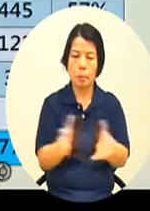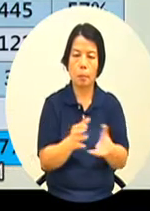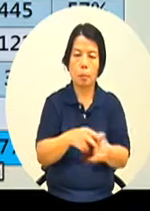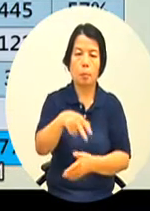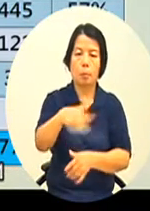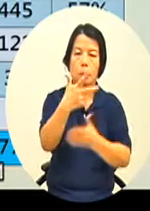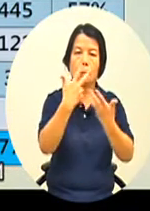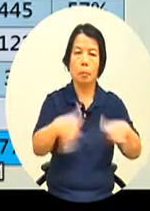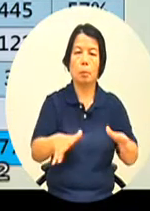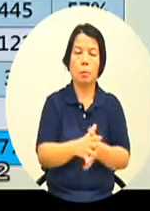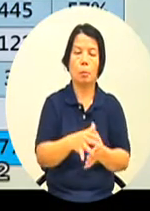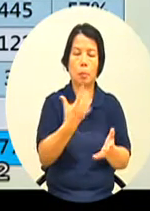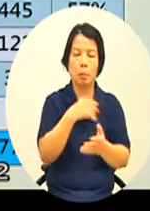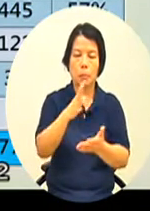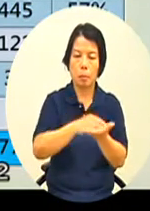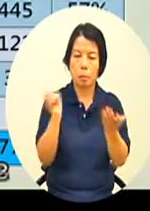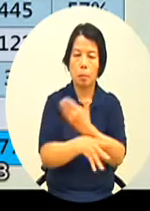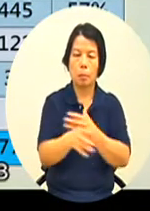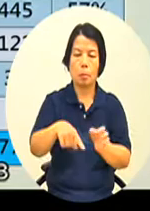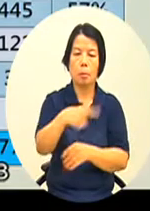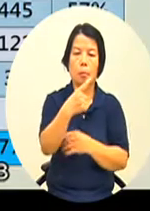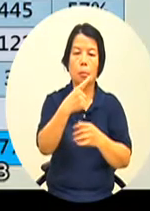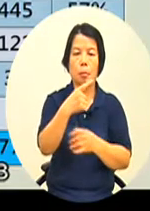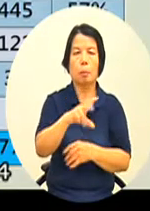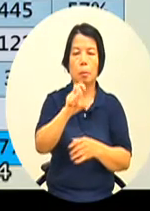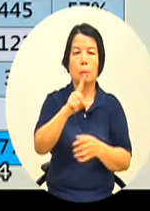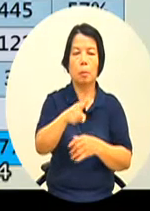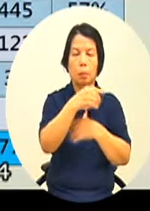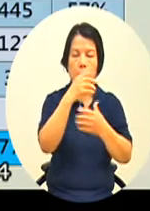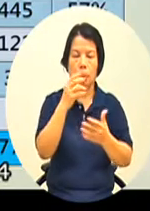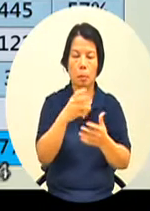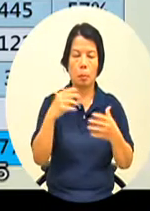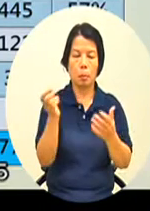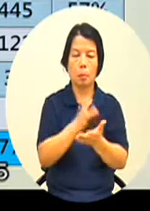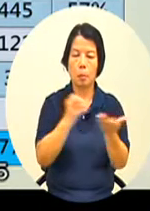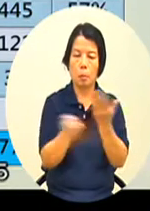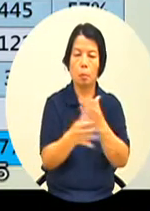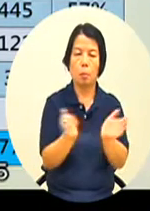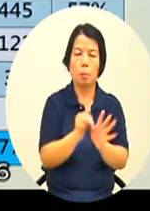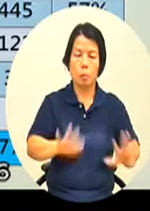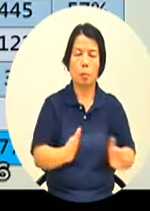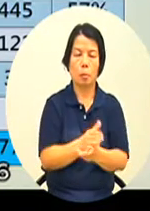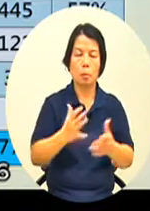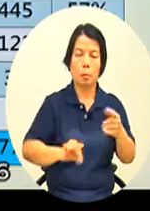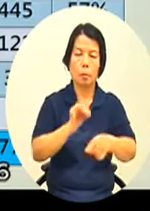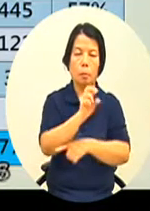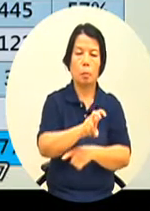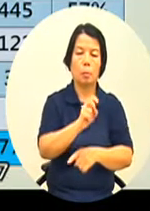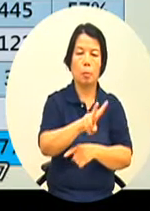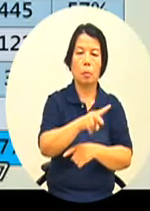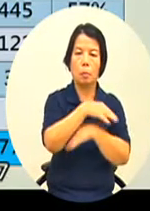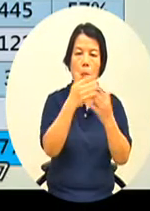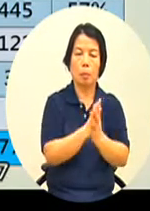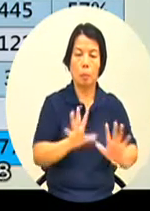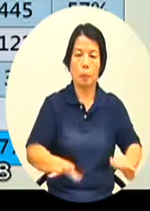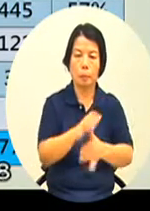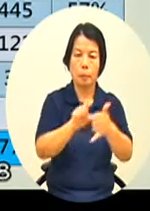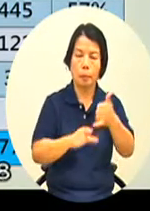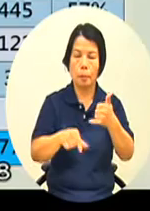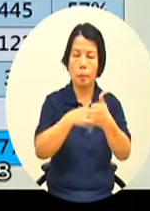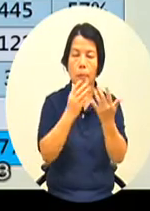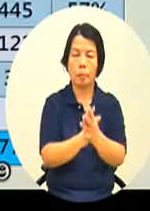777件，其中撤销有171件，占总件数22%， 驳回有445件，占总件